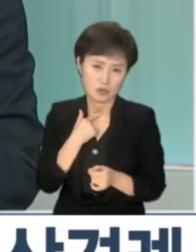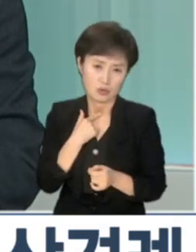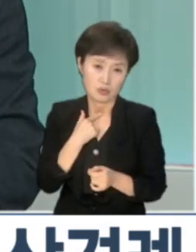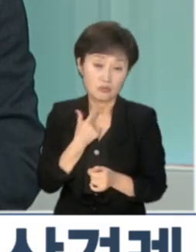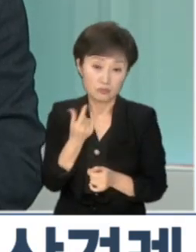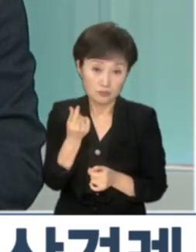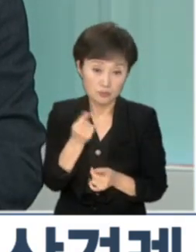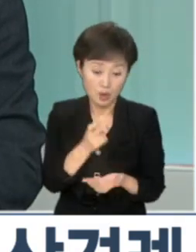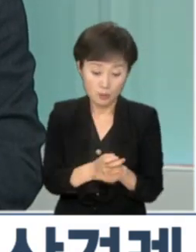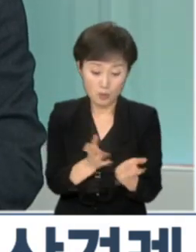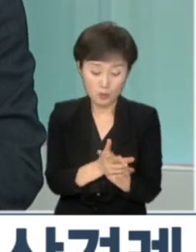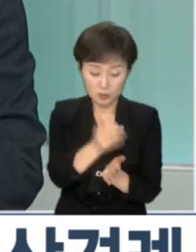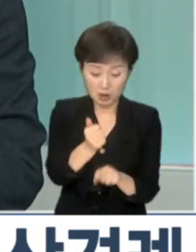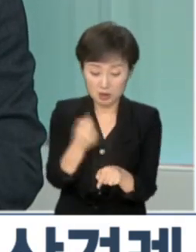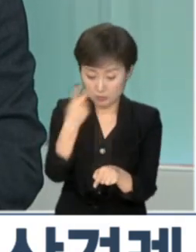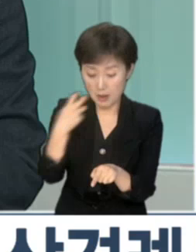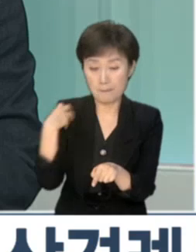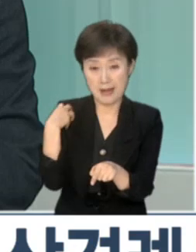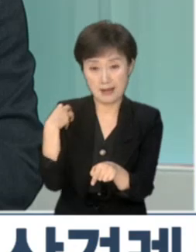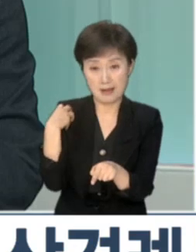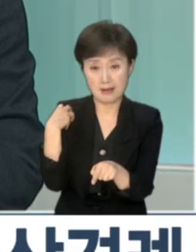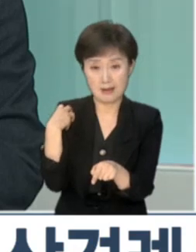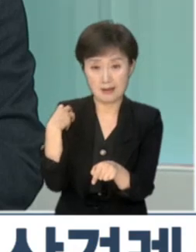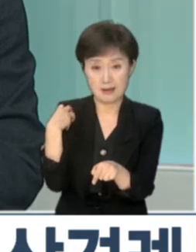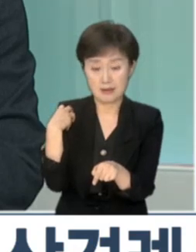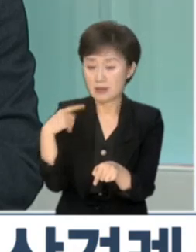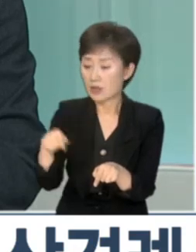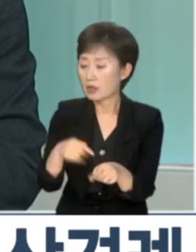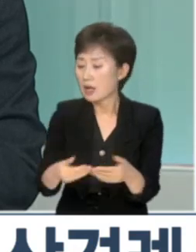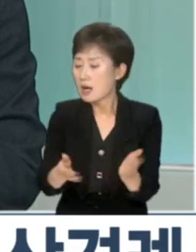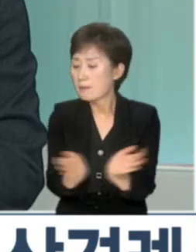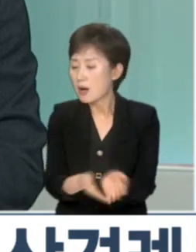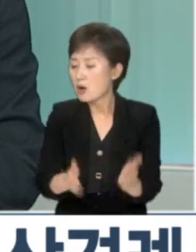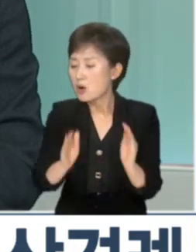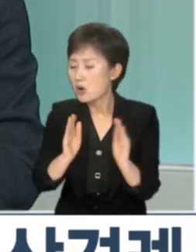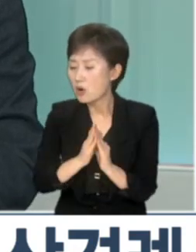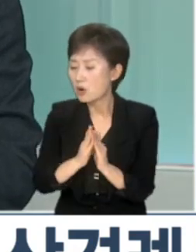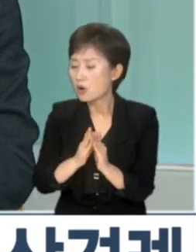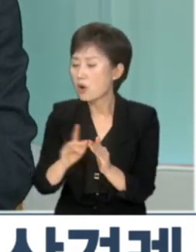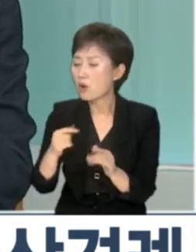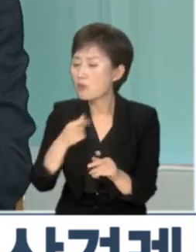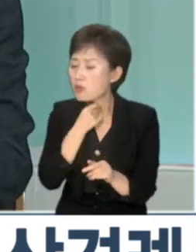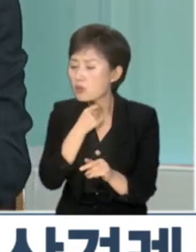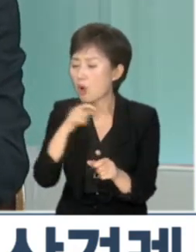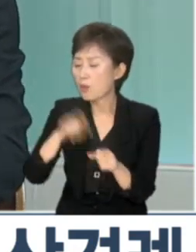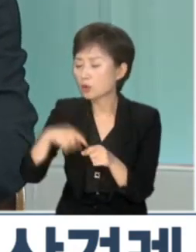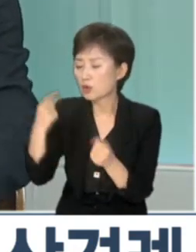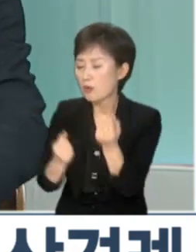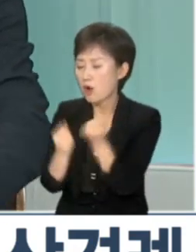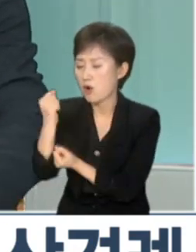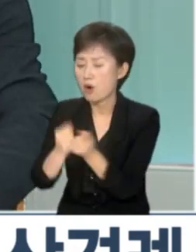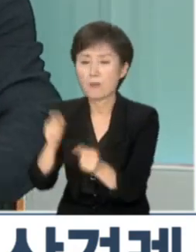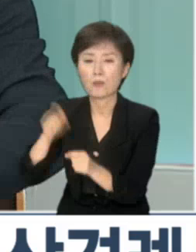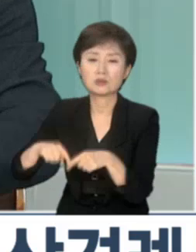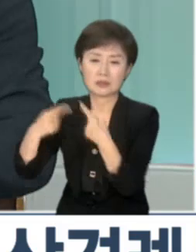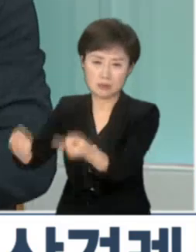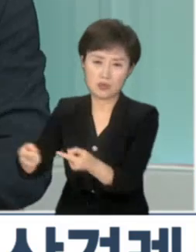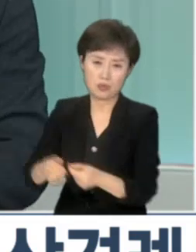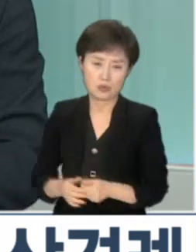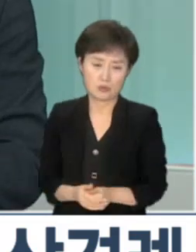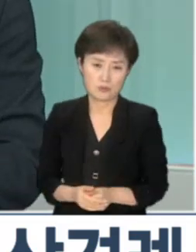가서 당에 가서 이해를 구하고 이 이민청 설립의 취지에 대해서 말씀드리고 하는 것인데 이걸 갖고